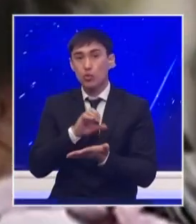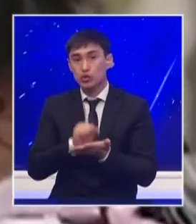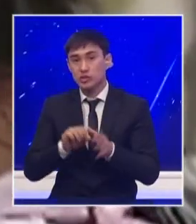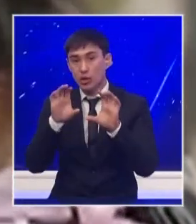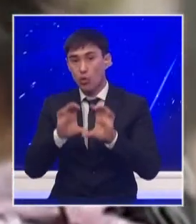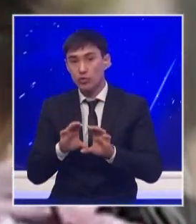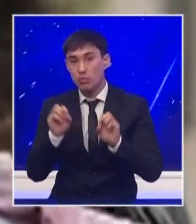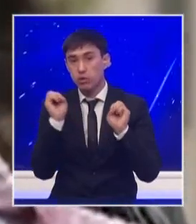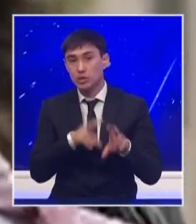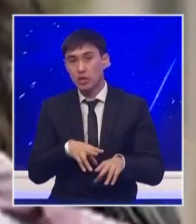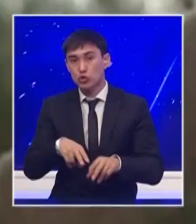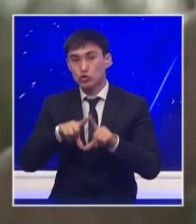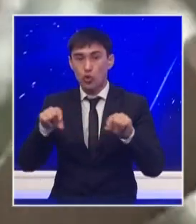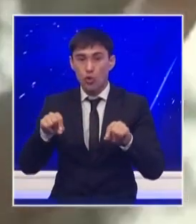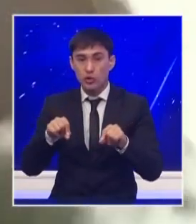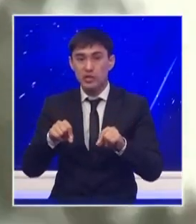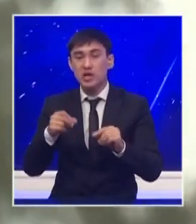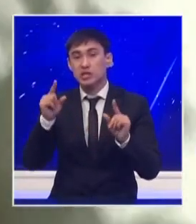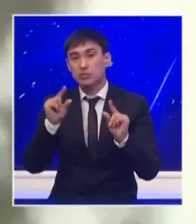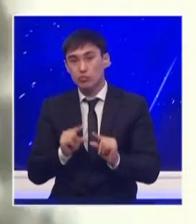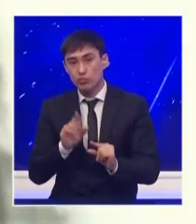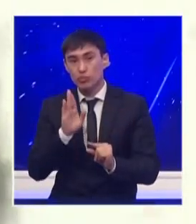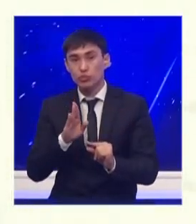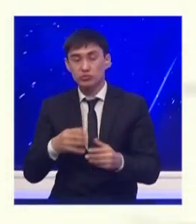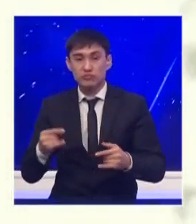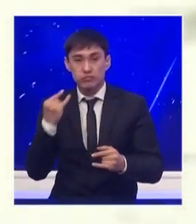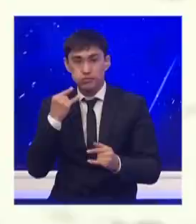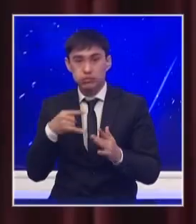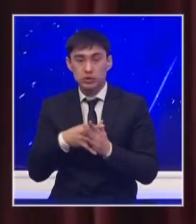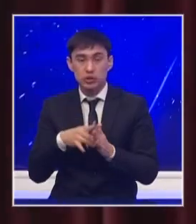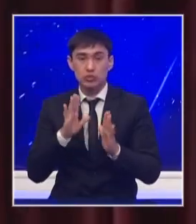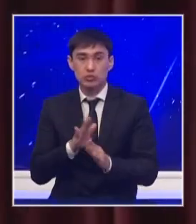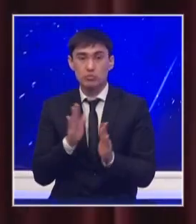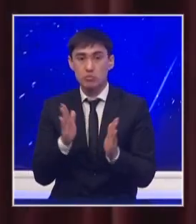Закон и бросать школу и даже менее склонны к ожирению